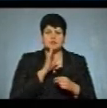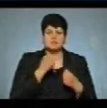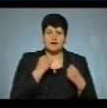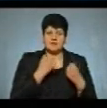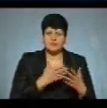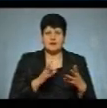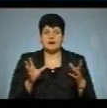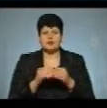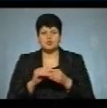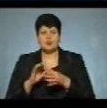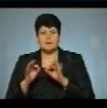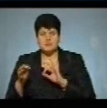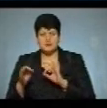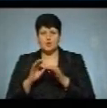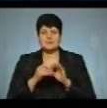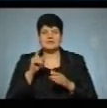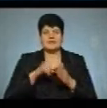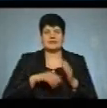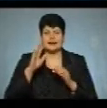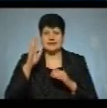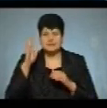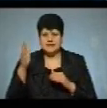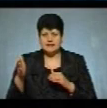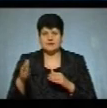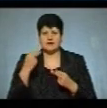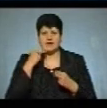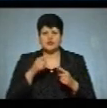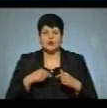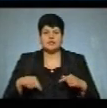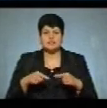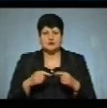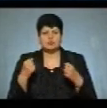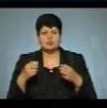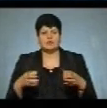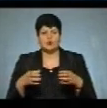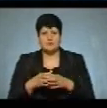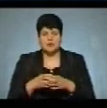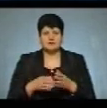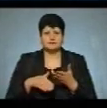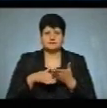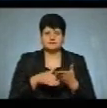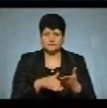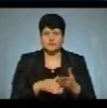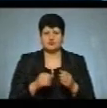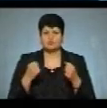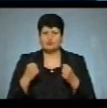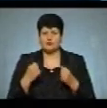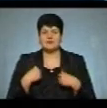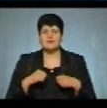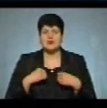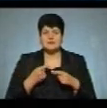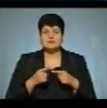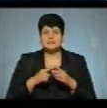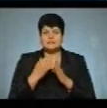разом з олімпійцями, олімпійські надії, кращий спортивний організатор, спортивна команда, меценат спорту. Тобто ми намагаємося таким чином